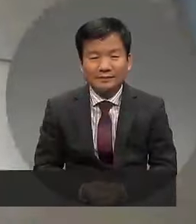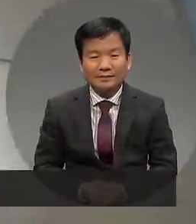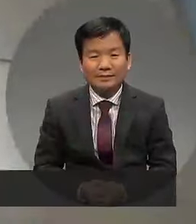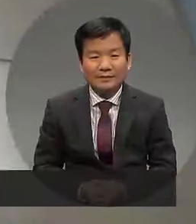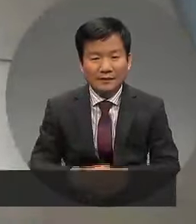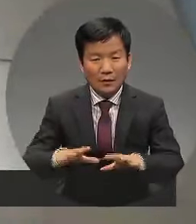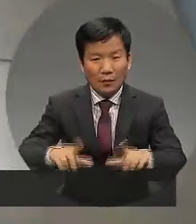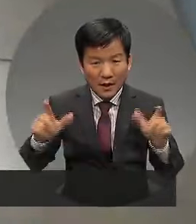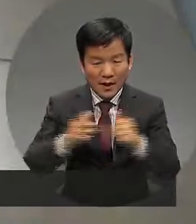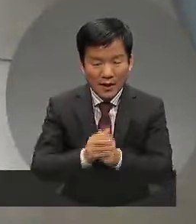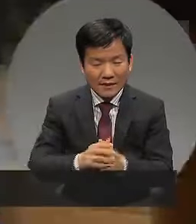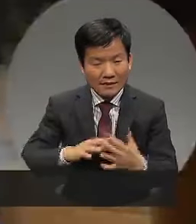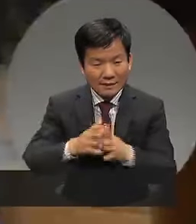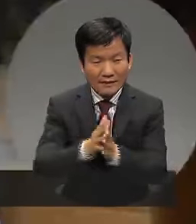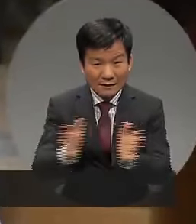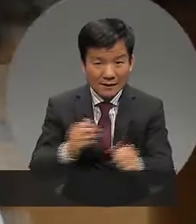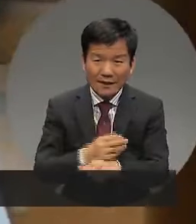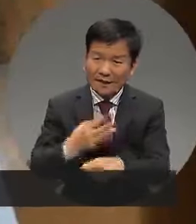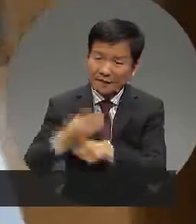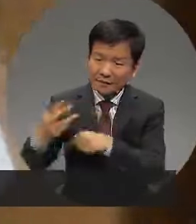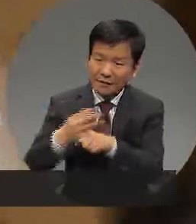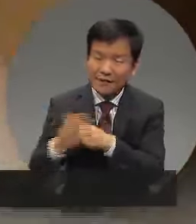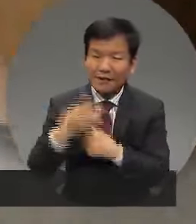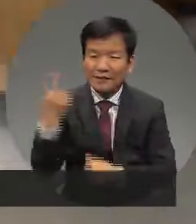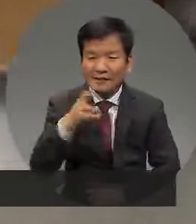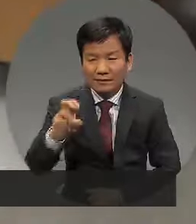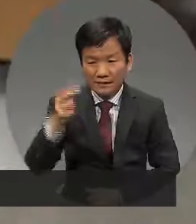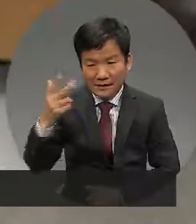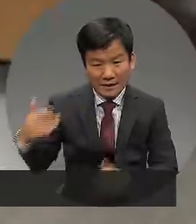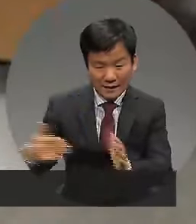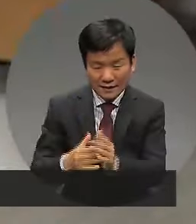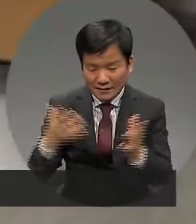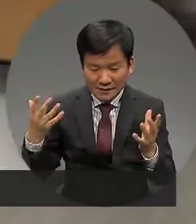중인 이른바 단양역 테마파크의 핵심 사업입니다. 올해 안으로 착공해 3년 뒤인 오는